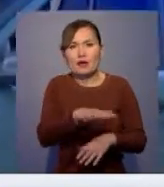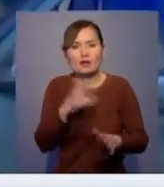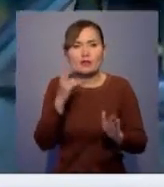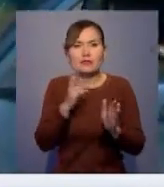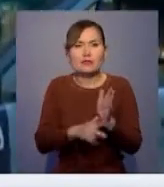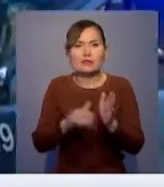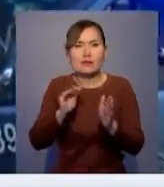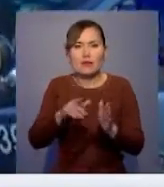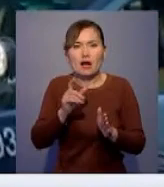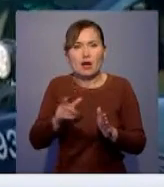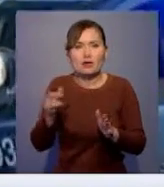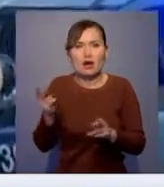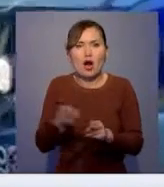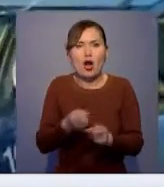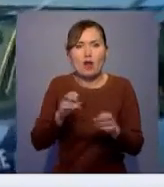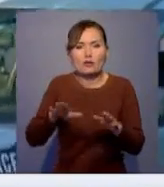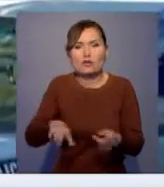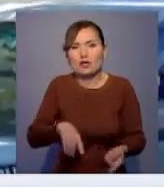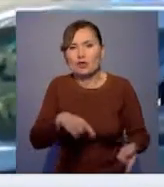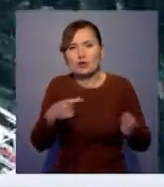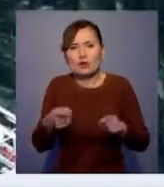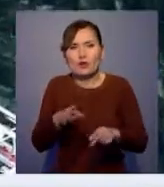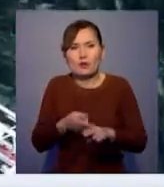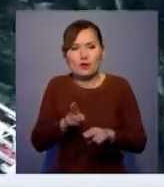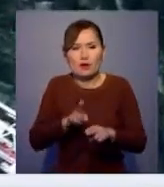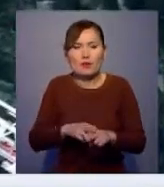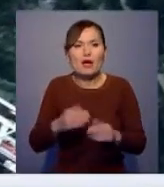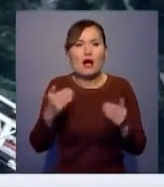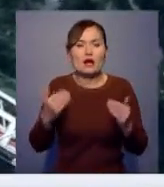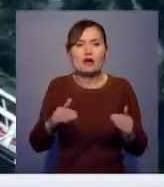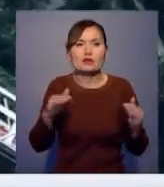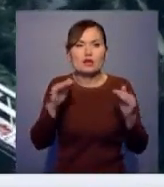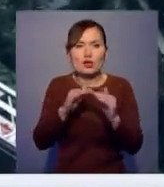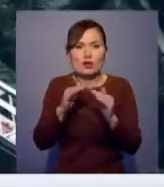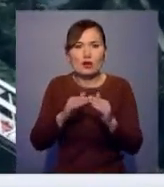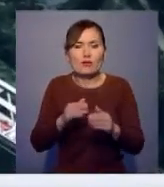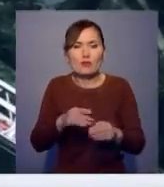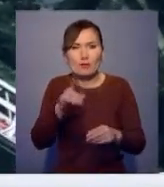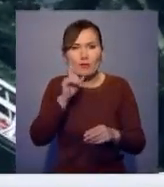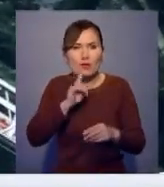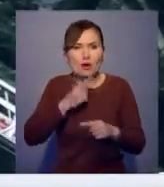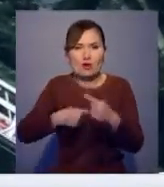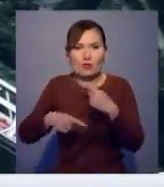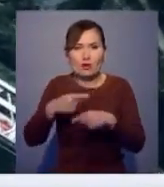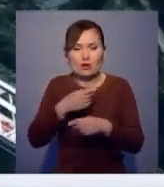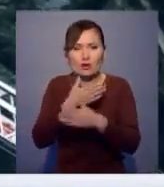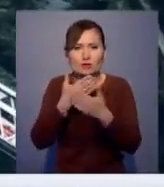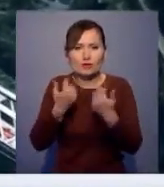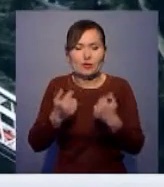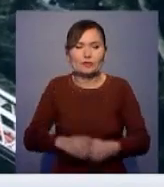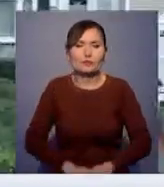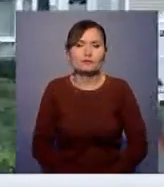аймақтан 8000-нан астам адам қауіпсіз жерге көшірілді. Олардың көбі әлі де өз үйлеріне оралған